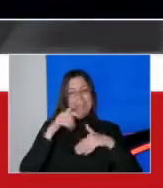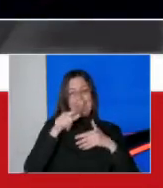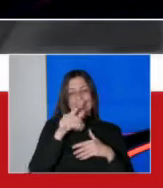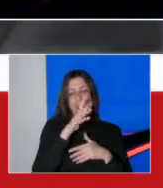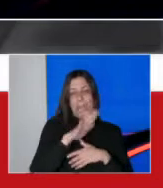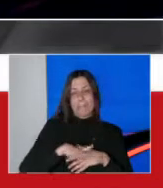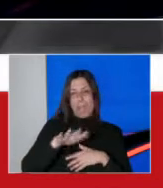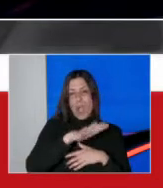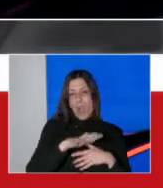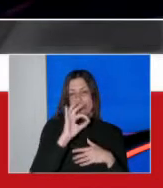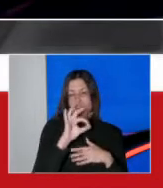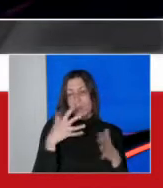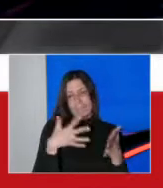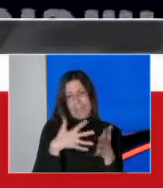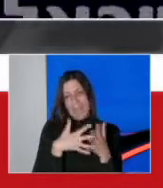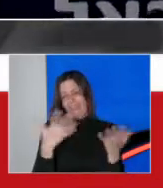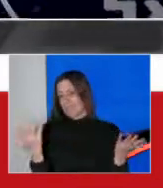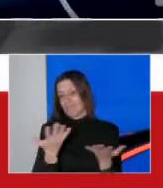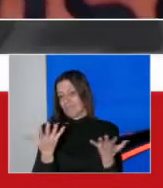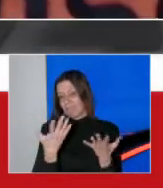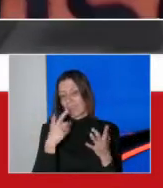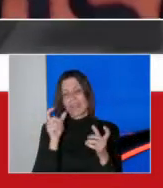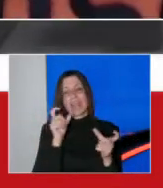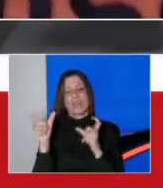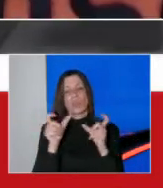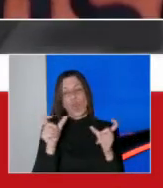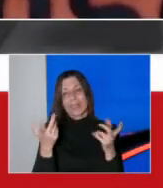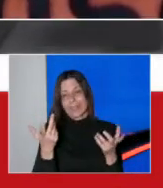מערכות של בקרה איך בעצם להתגונן